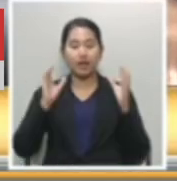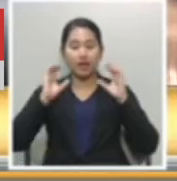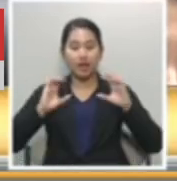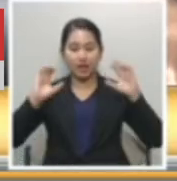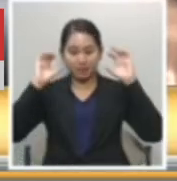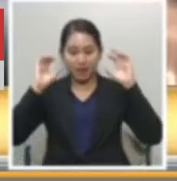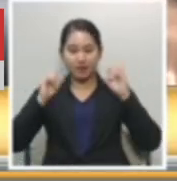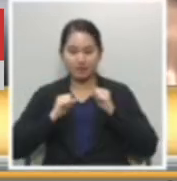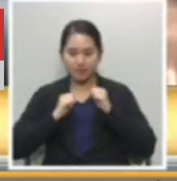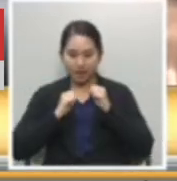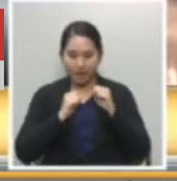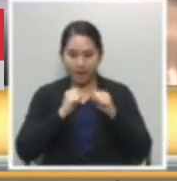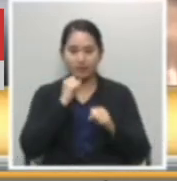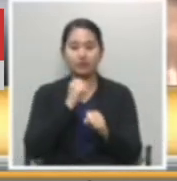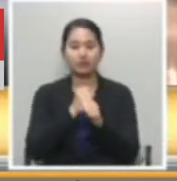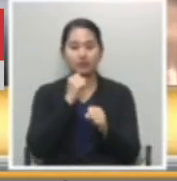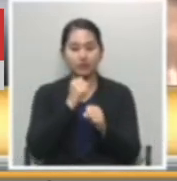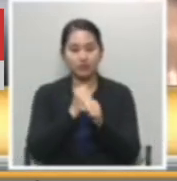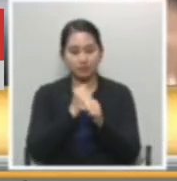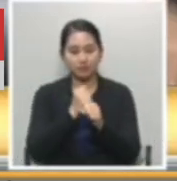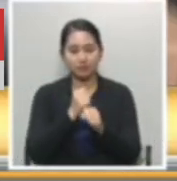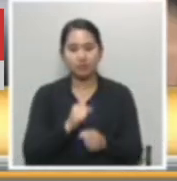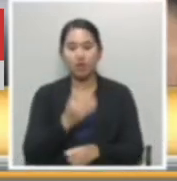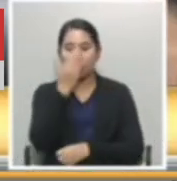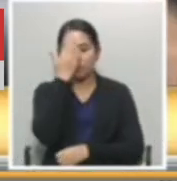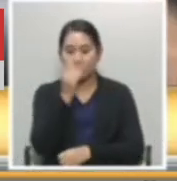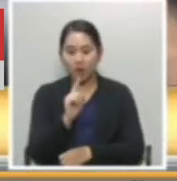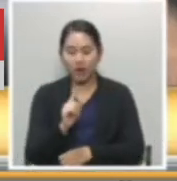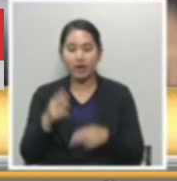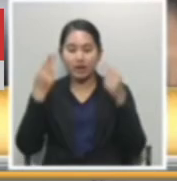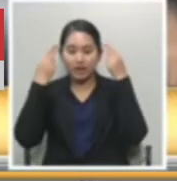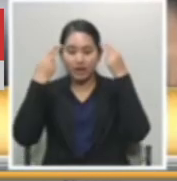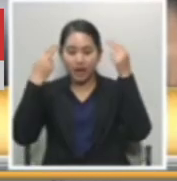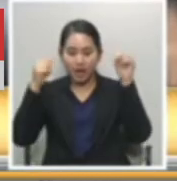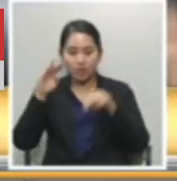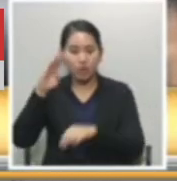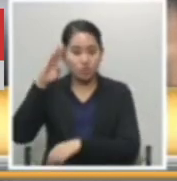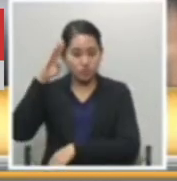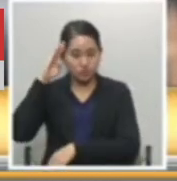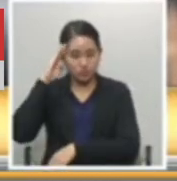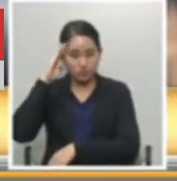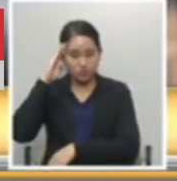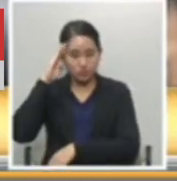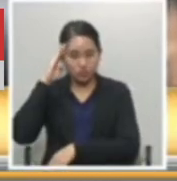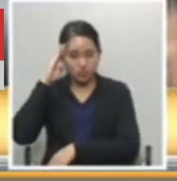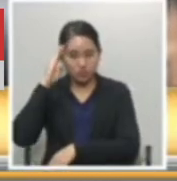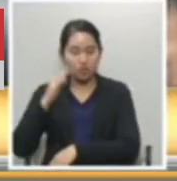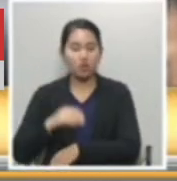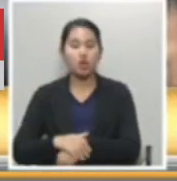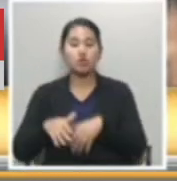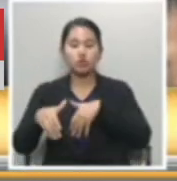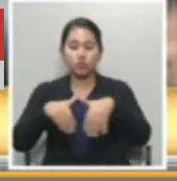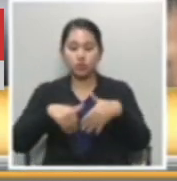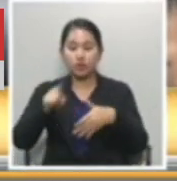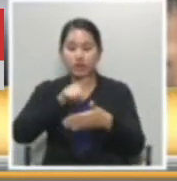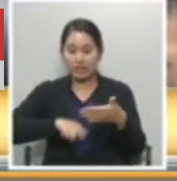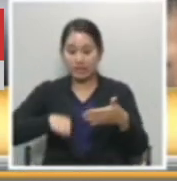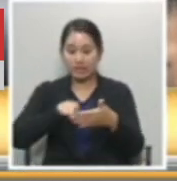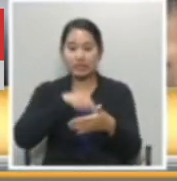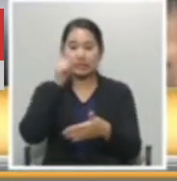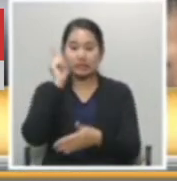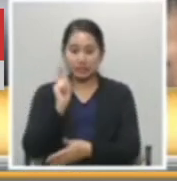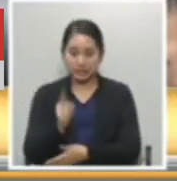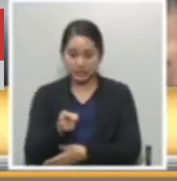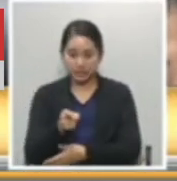ล้าทำแบบนี้เนี่ยมันเป็นเพราะนายกรัฐมนตรีมาจากพี่น้องประชาชนจริงหรือเปล่านะ